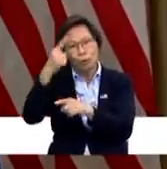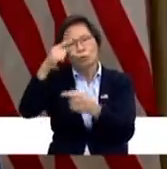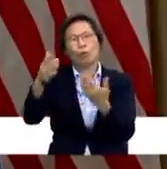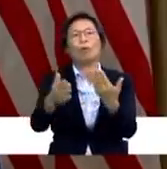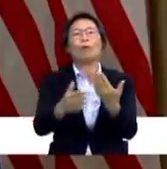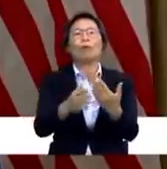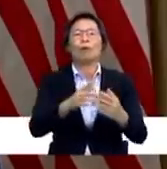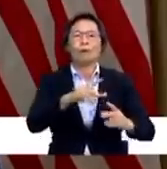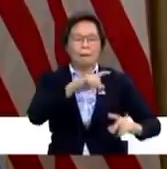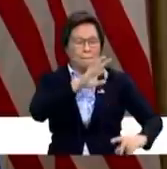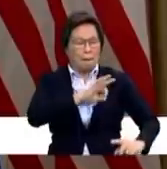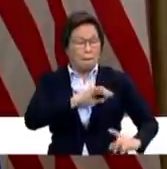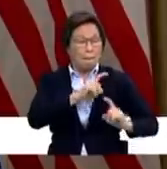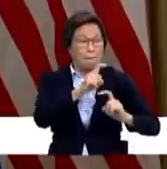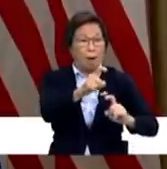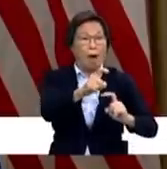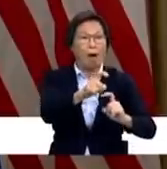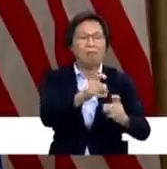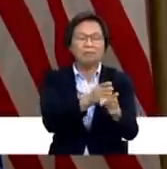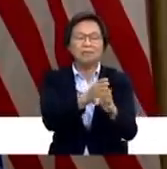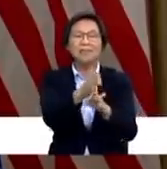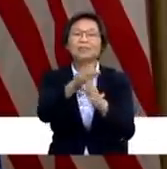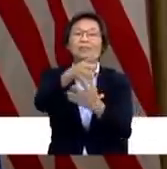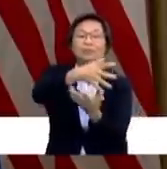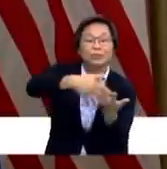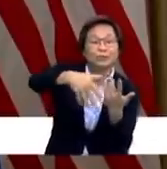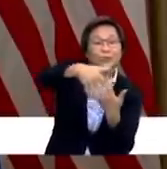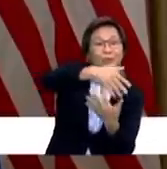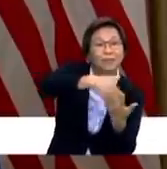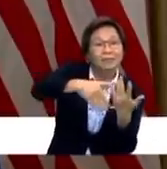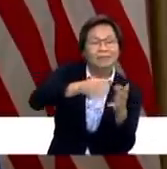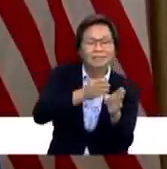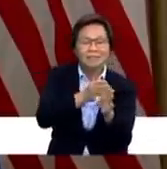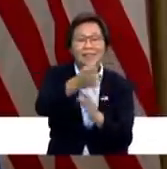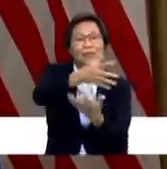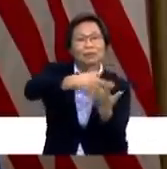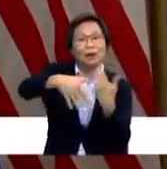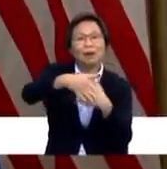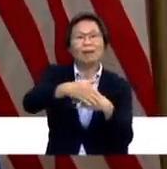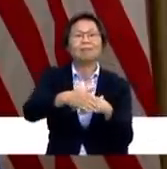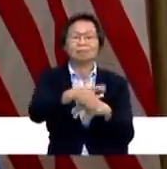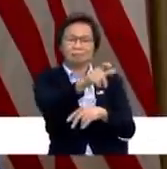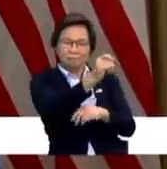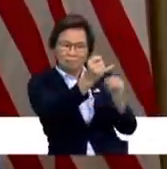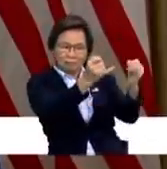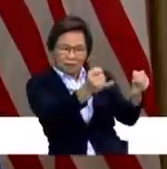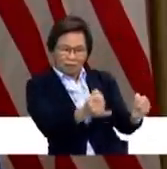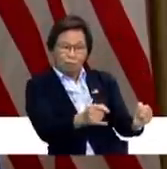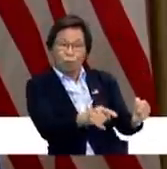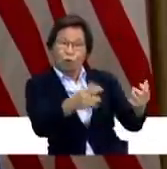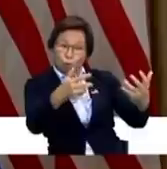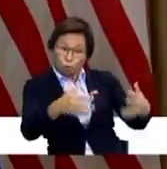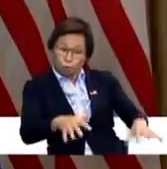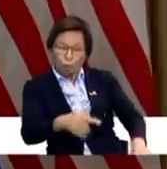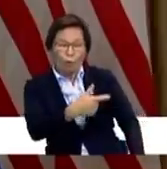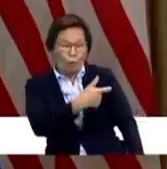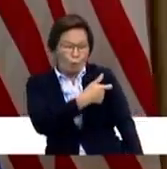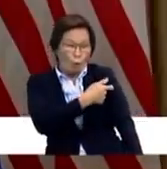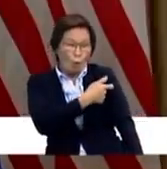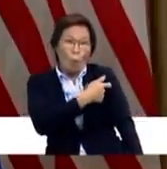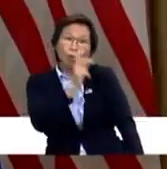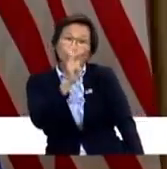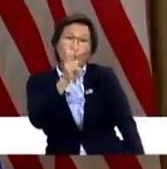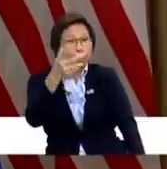kemudahan-kemudahan bagi sektor sosial sektor sosial kepada individu yang telah menerima vaksinasi